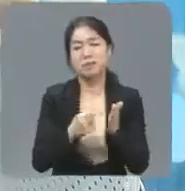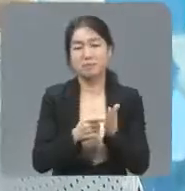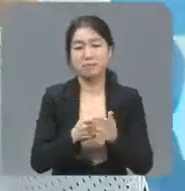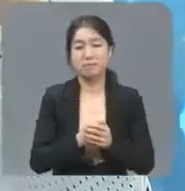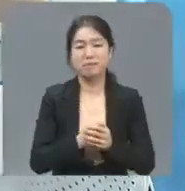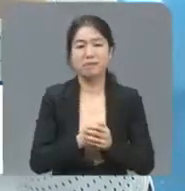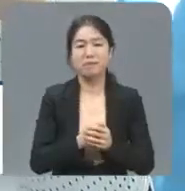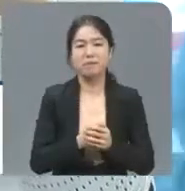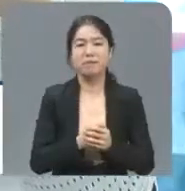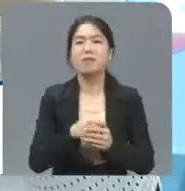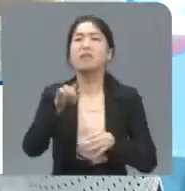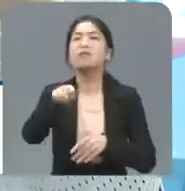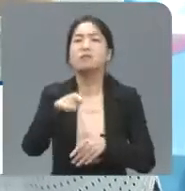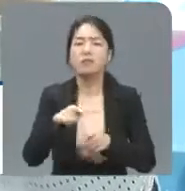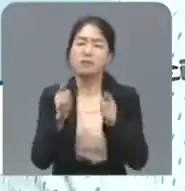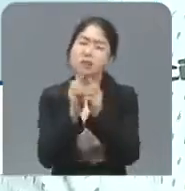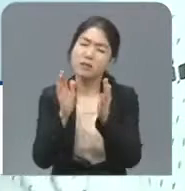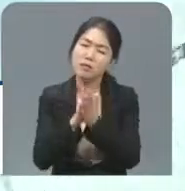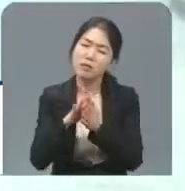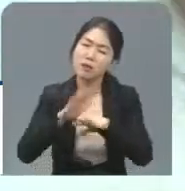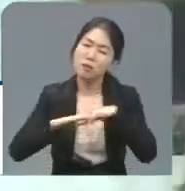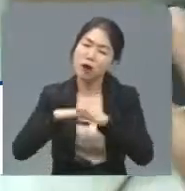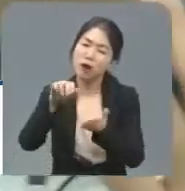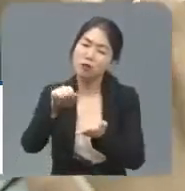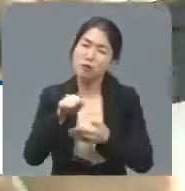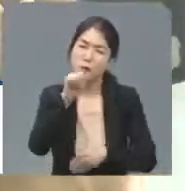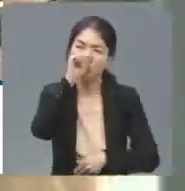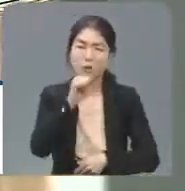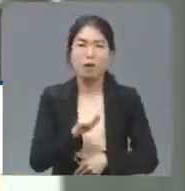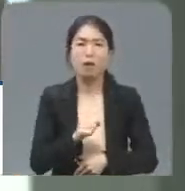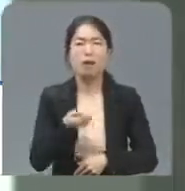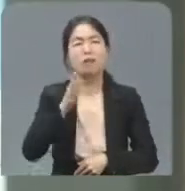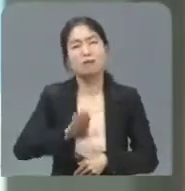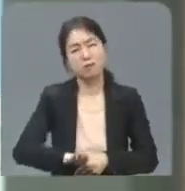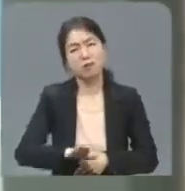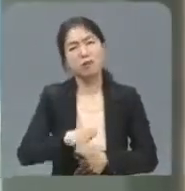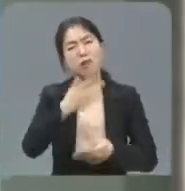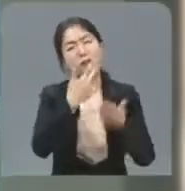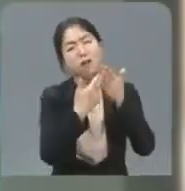네. 손으로 전해줘제. 비대면이라 접촉을 하면 안 돼.